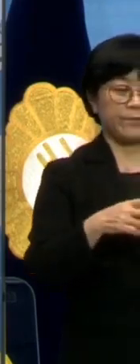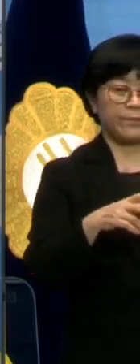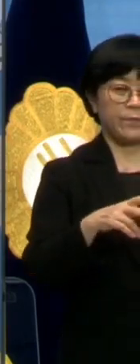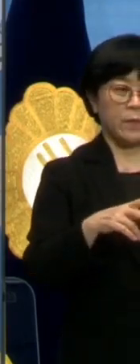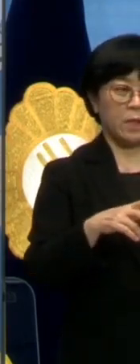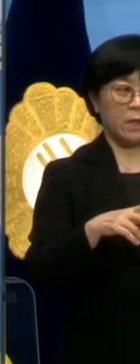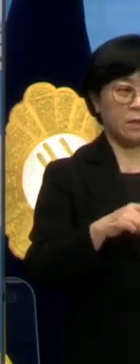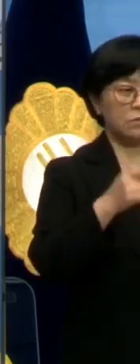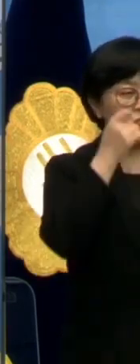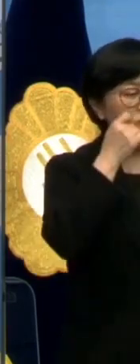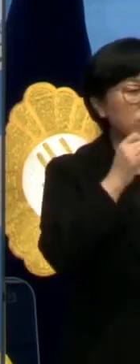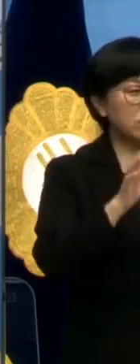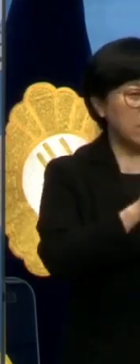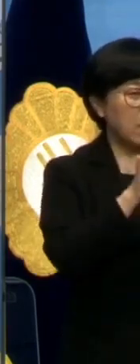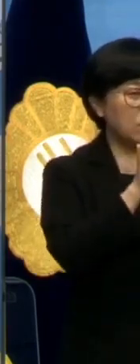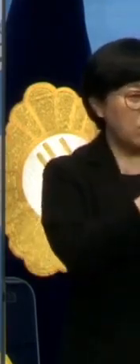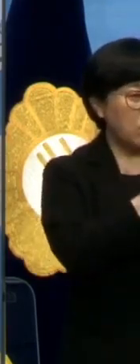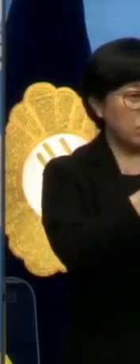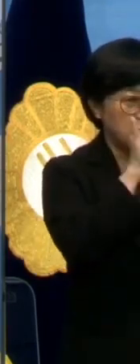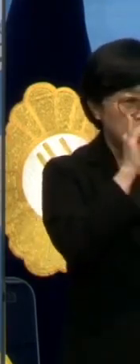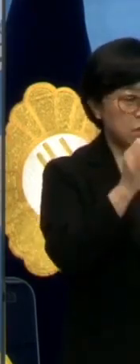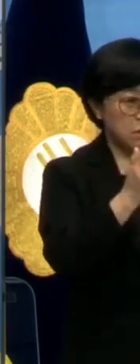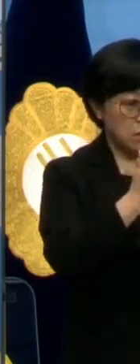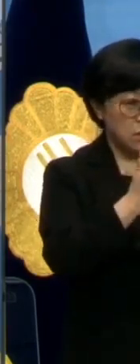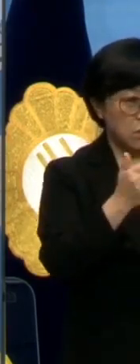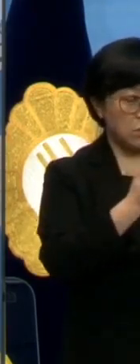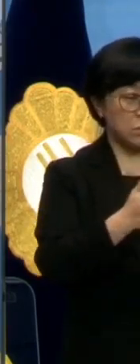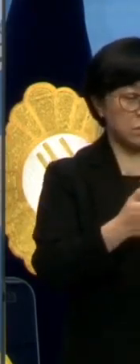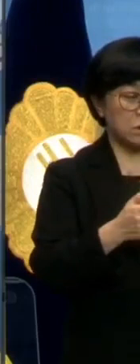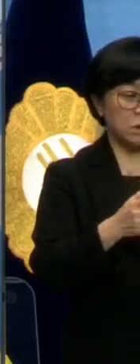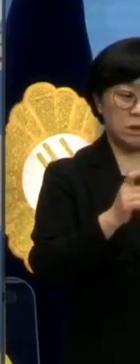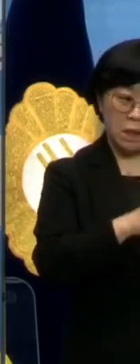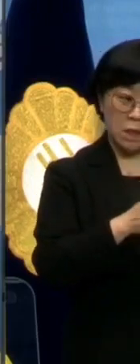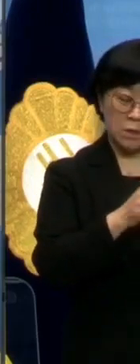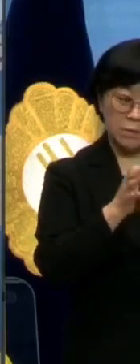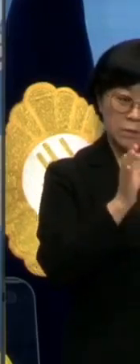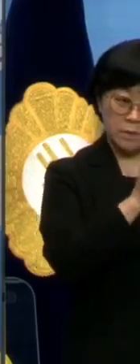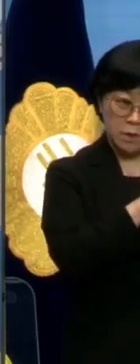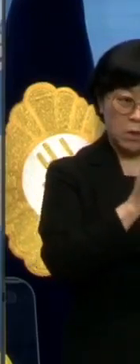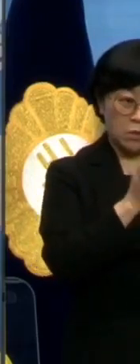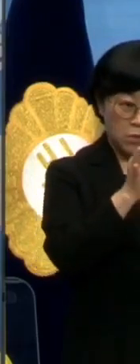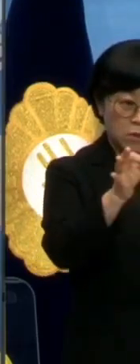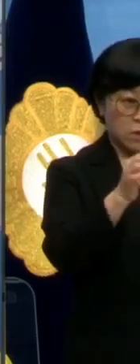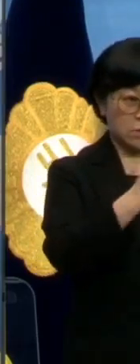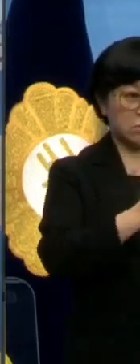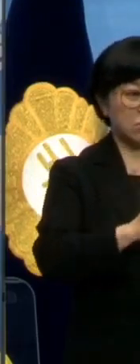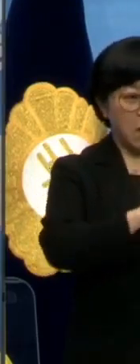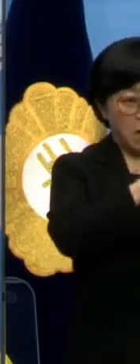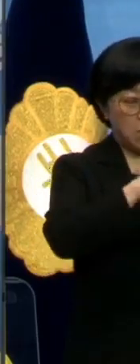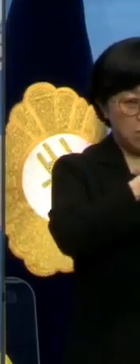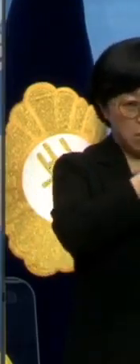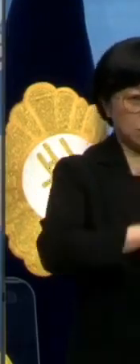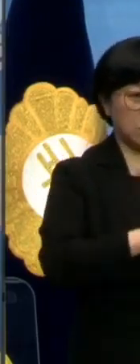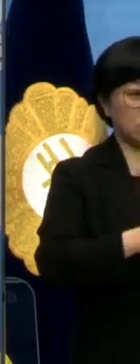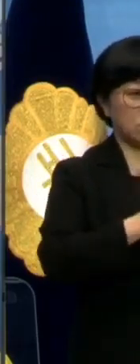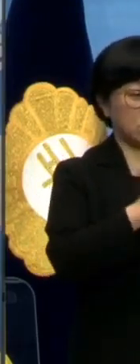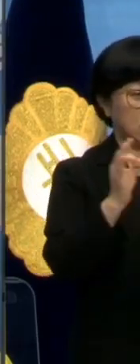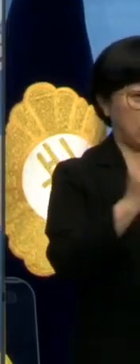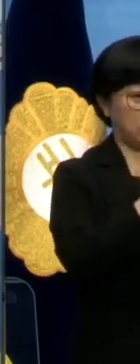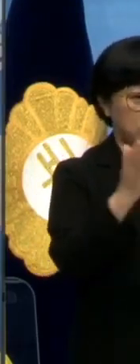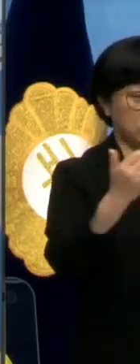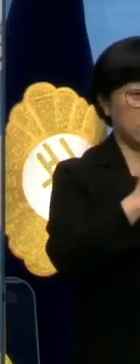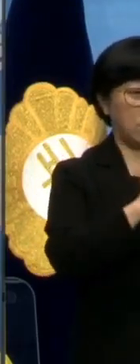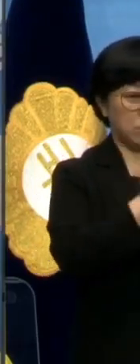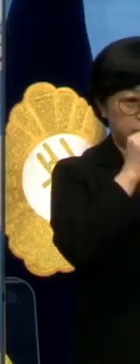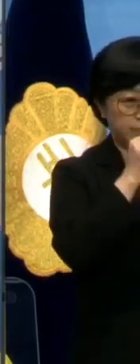마치 시혜를 베풀듯이 재난지원금을 주먹구구식으로 나누어 주는 것은 잘못된 일입니다.